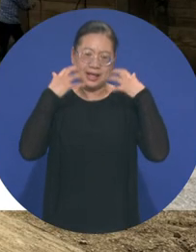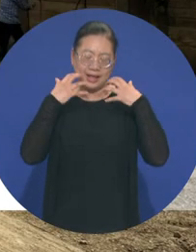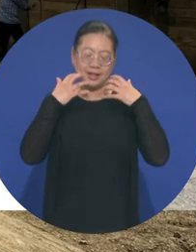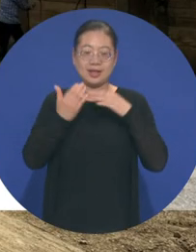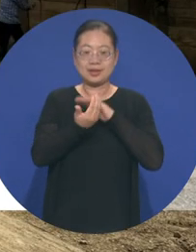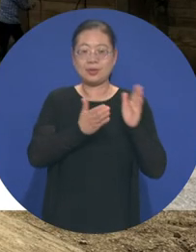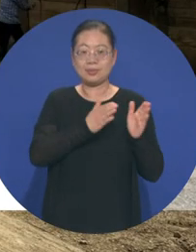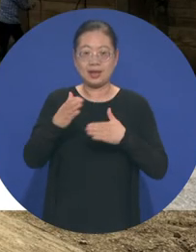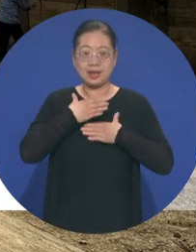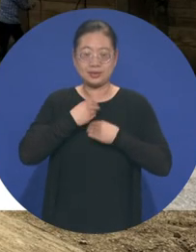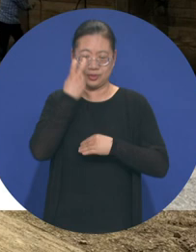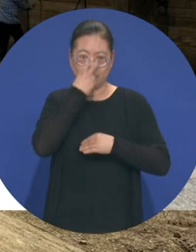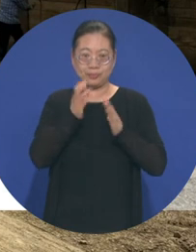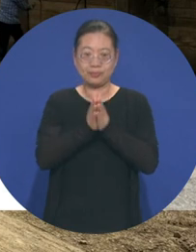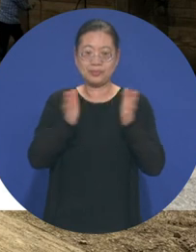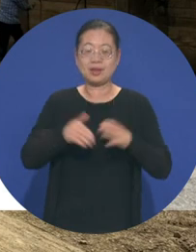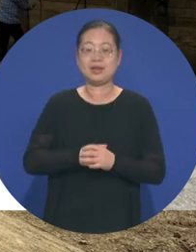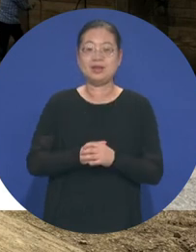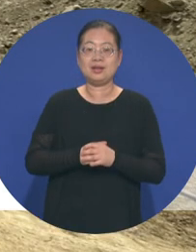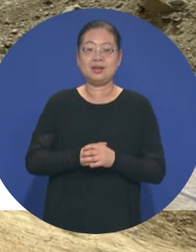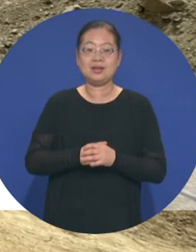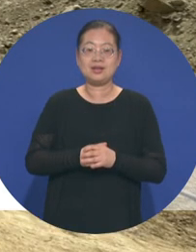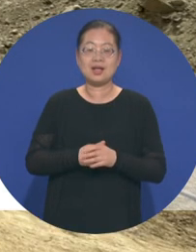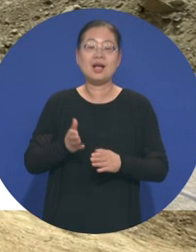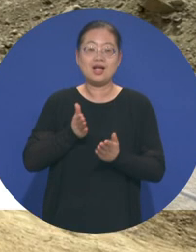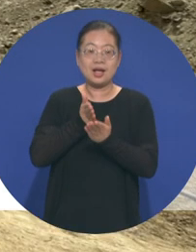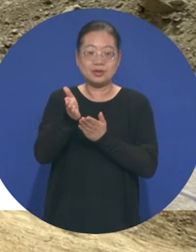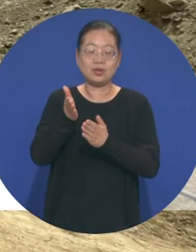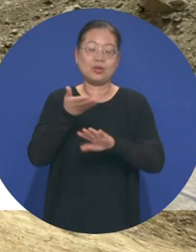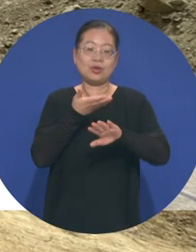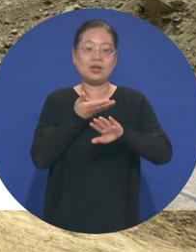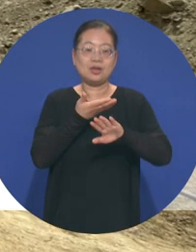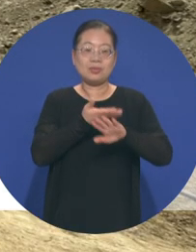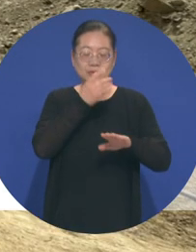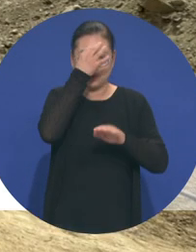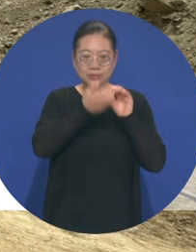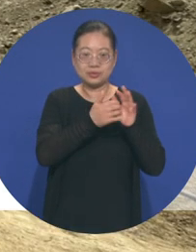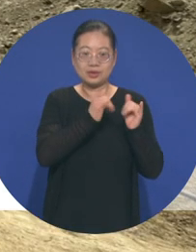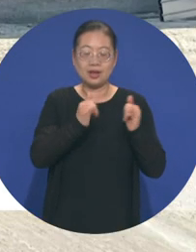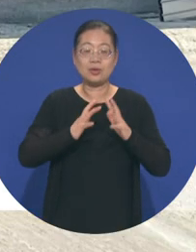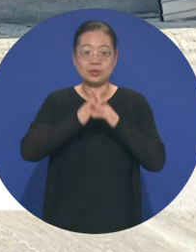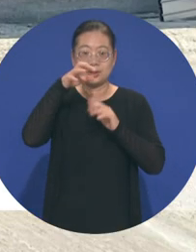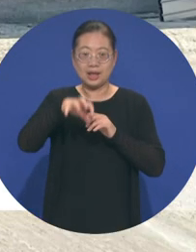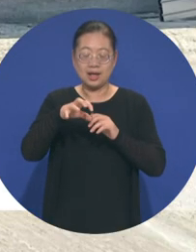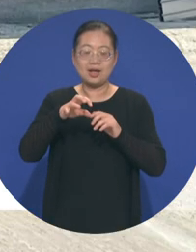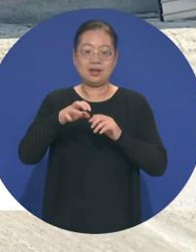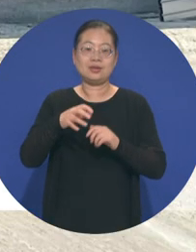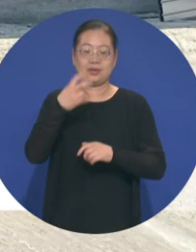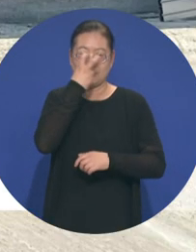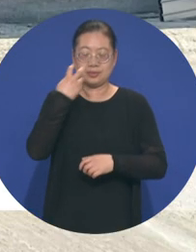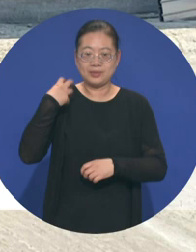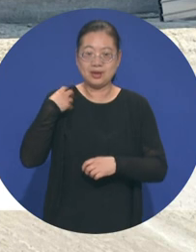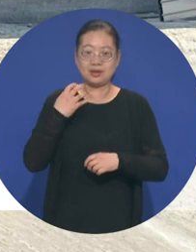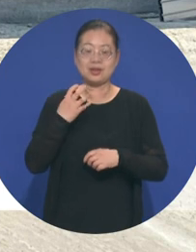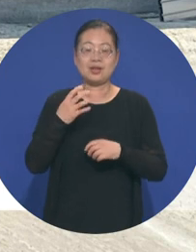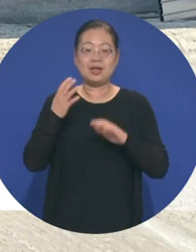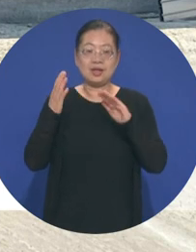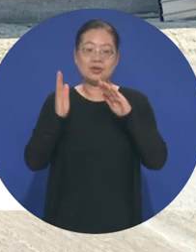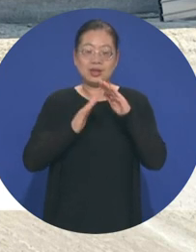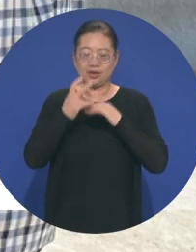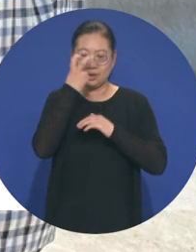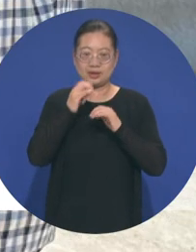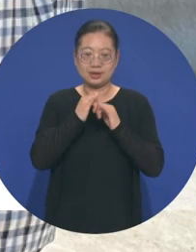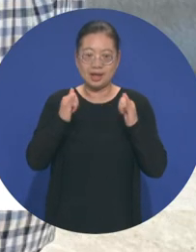점검을 실시했습니다 이번 점검은 해당 분야 외부 전문가 각 공사현장 현장 대리인 공사 관리관 등으로